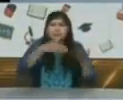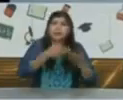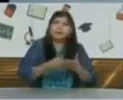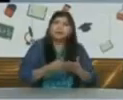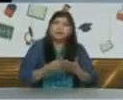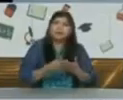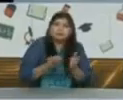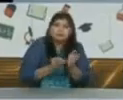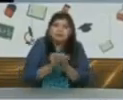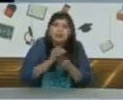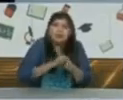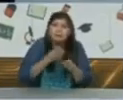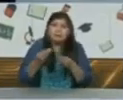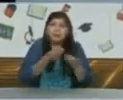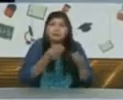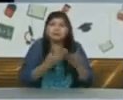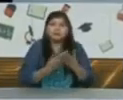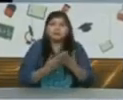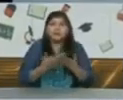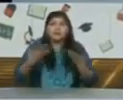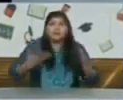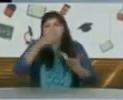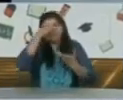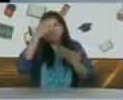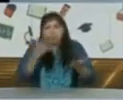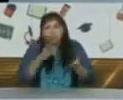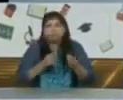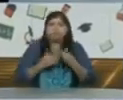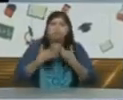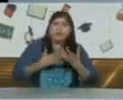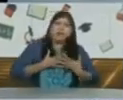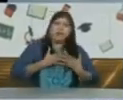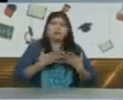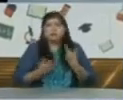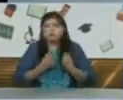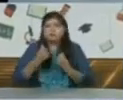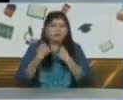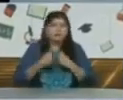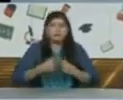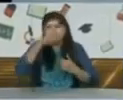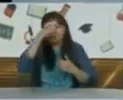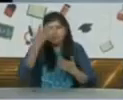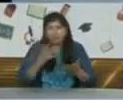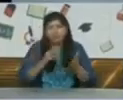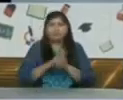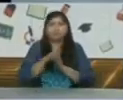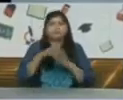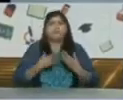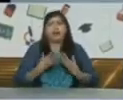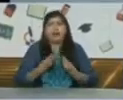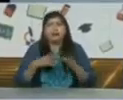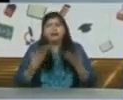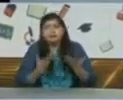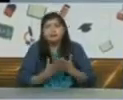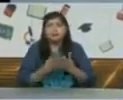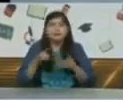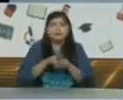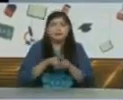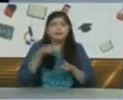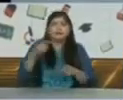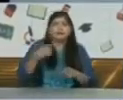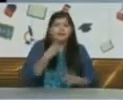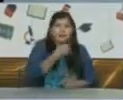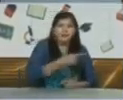परीक्षा निकट आती है बहुत ही तनावपूर्ण स्थिति हो जाती है। कृपया इसके